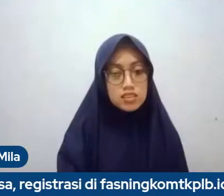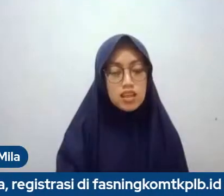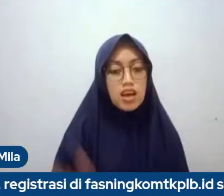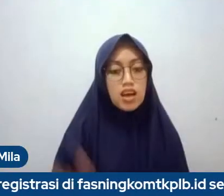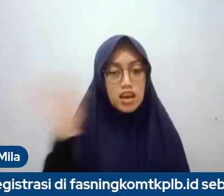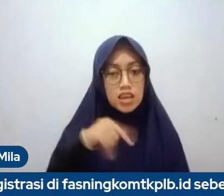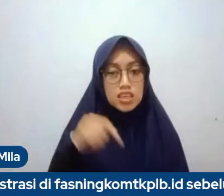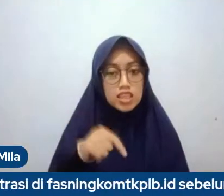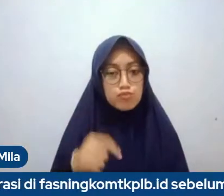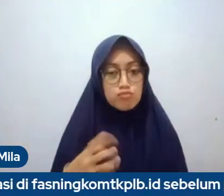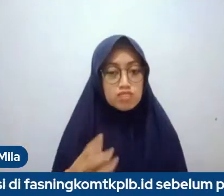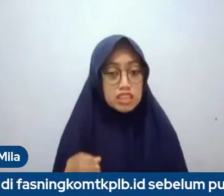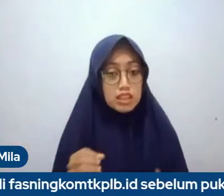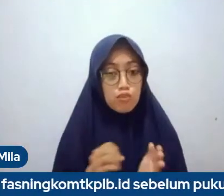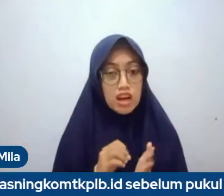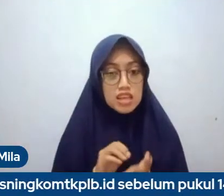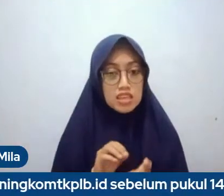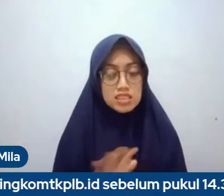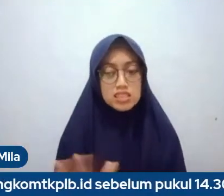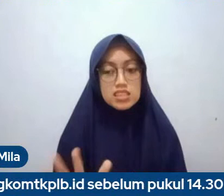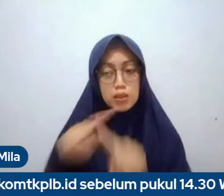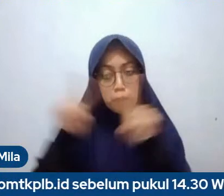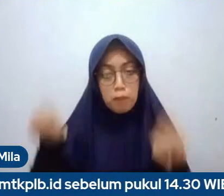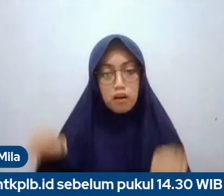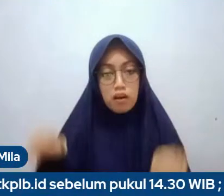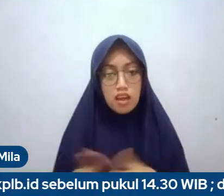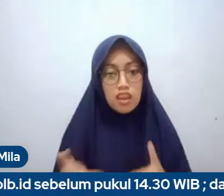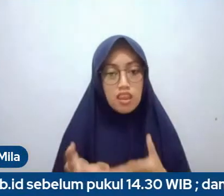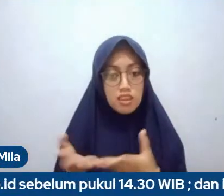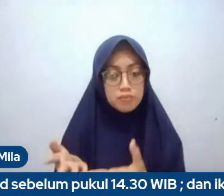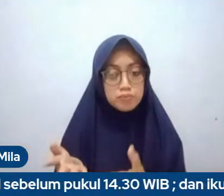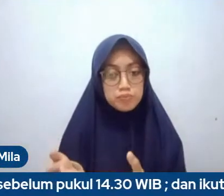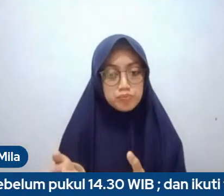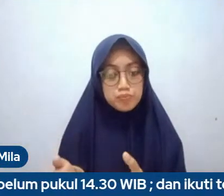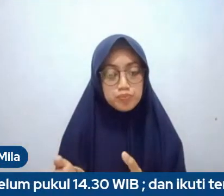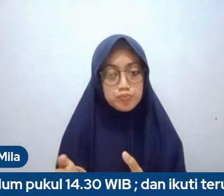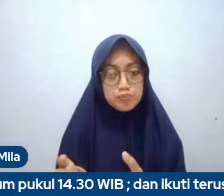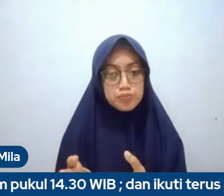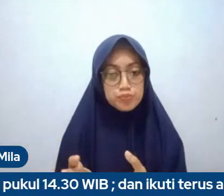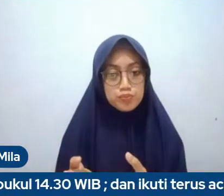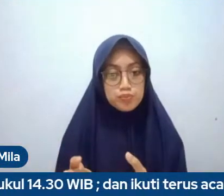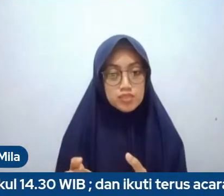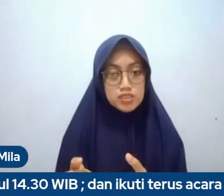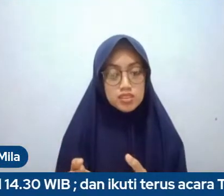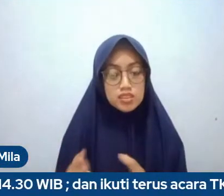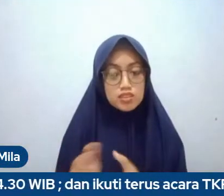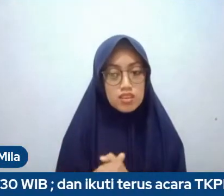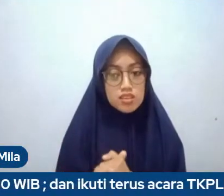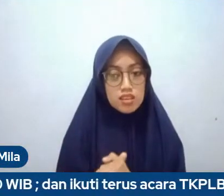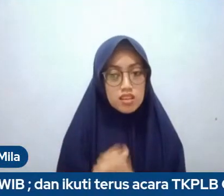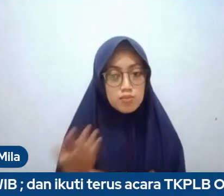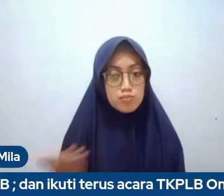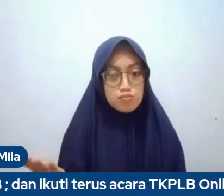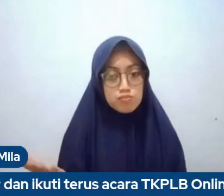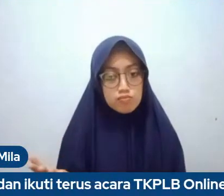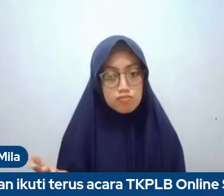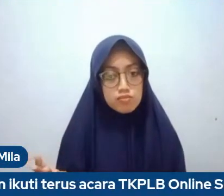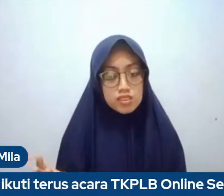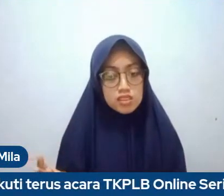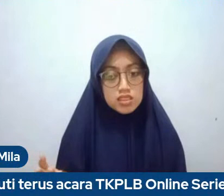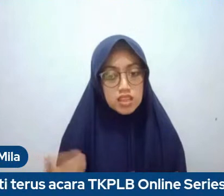bahan ya. Jadi Kak Isma tuh nanti itu sahabat selain mendapatkan